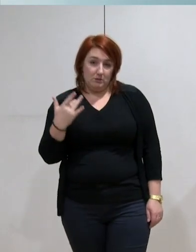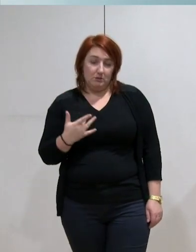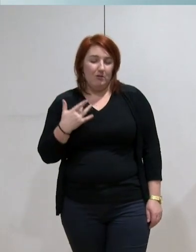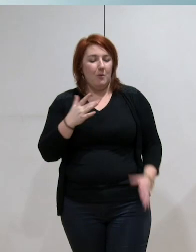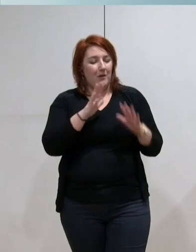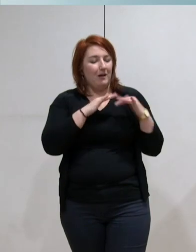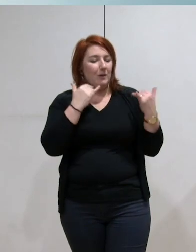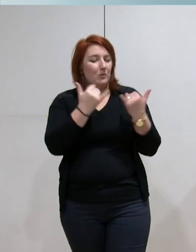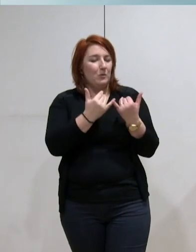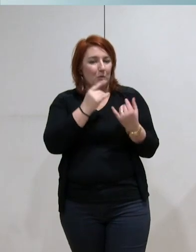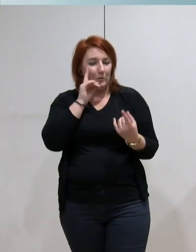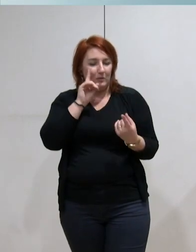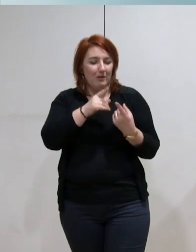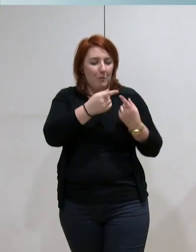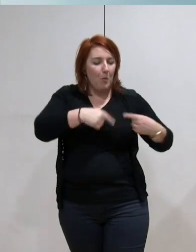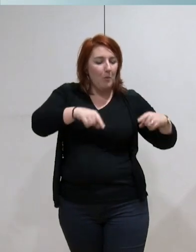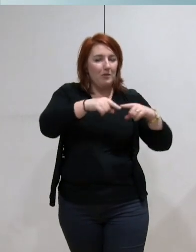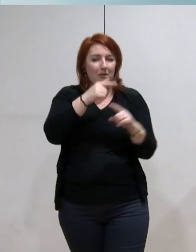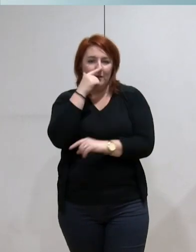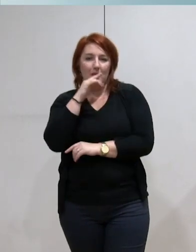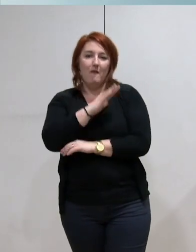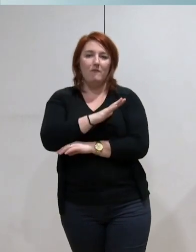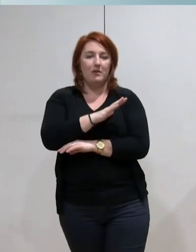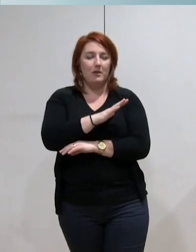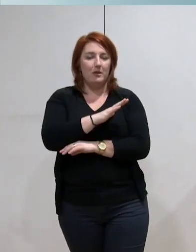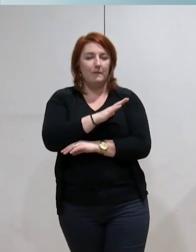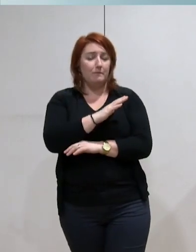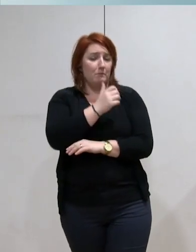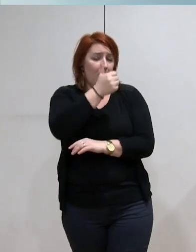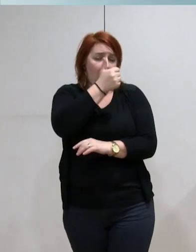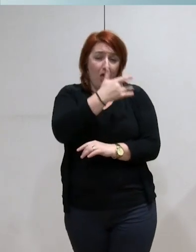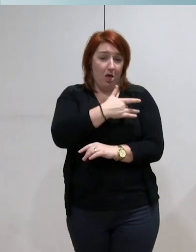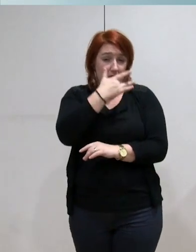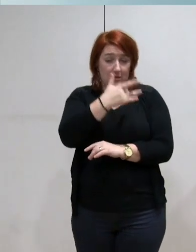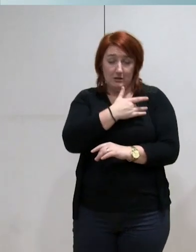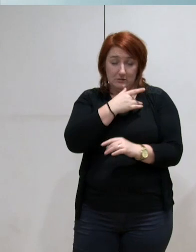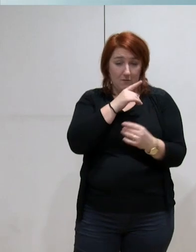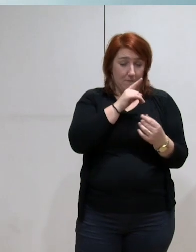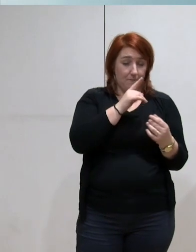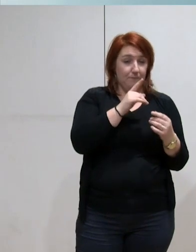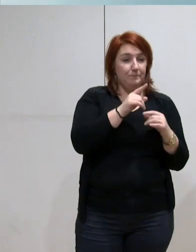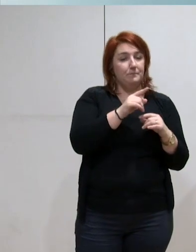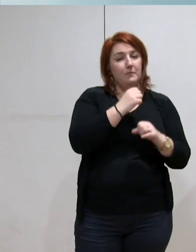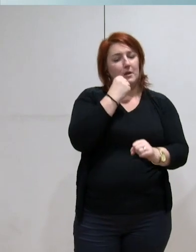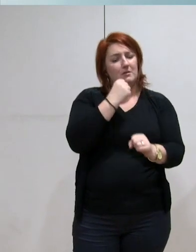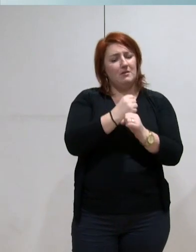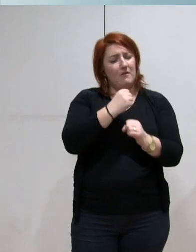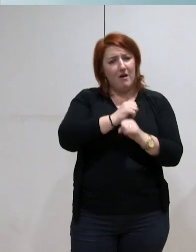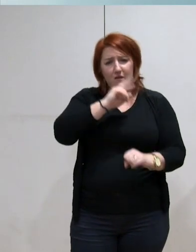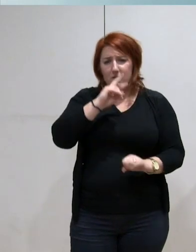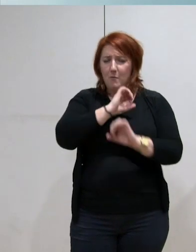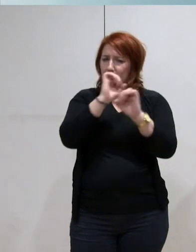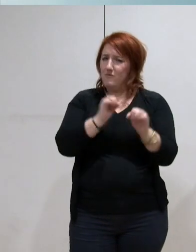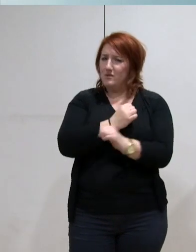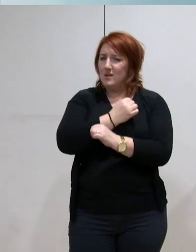réunions que nous avions dans le comité d'avis a été d'entendre exposer le travail vraiment